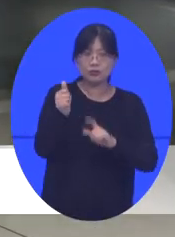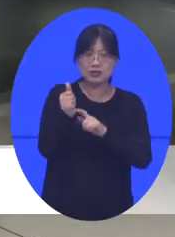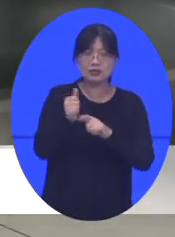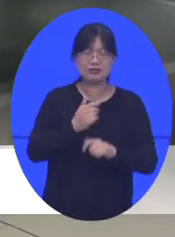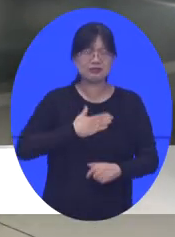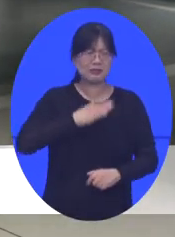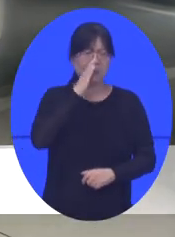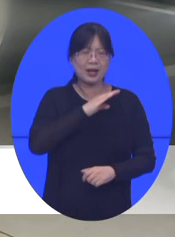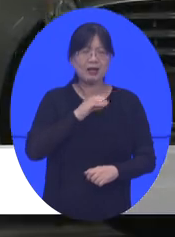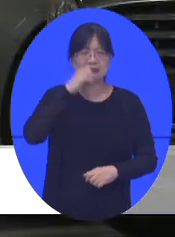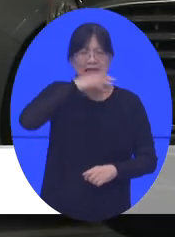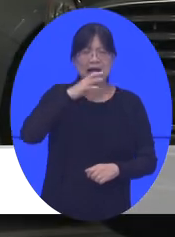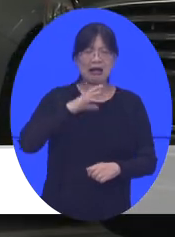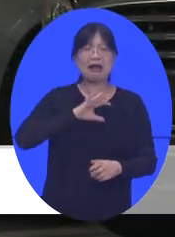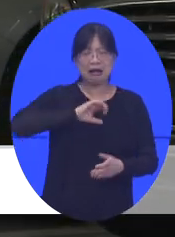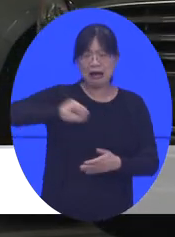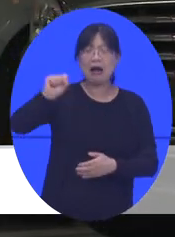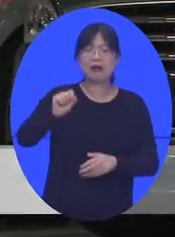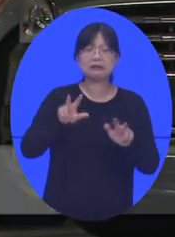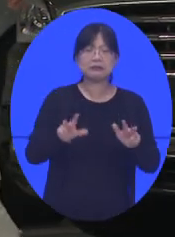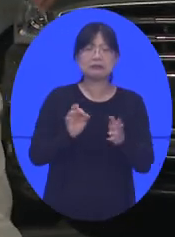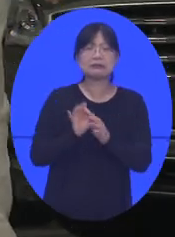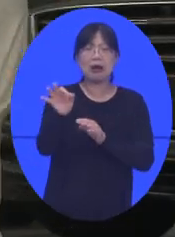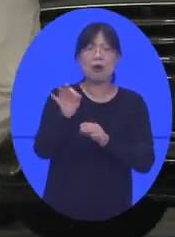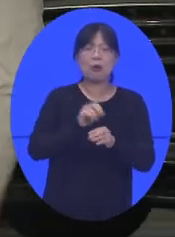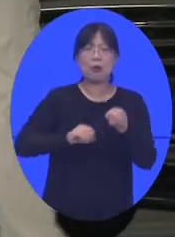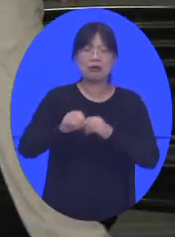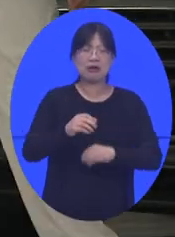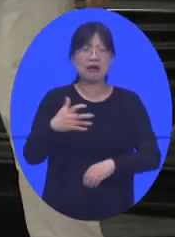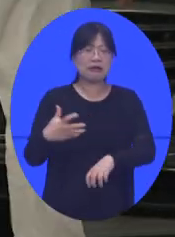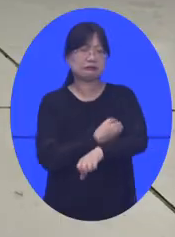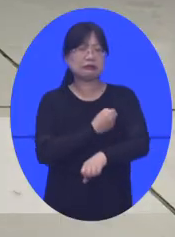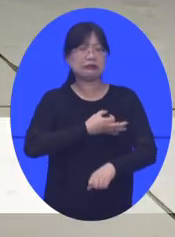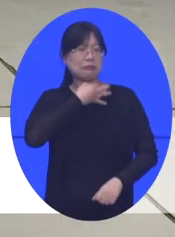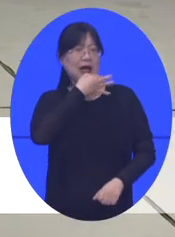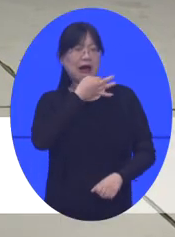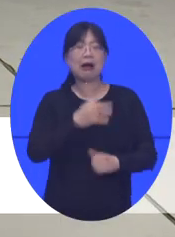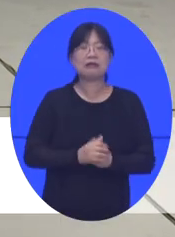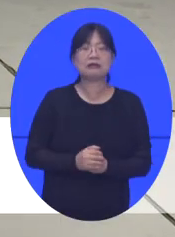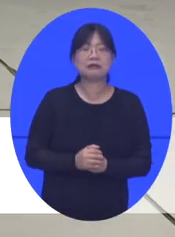가라고 어깃장을 놓고 지금 내겠다며 오히려 큰 소리칩니다.